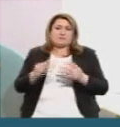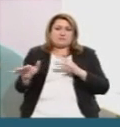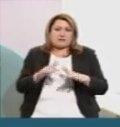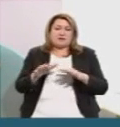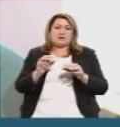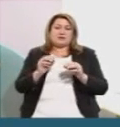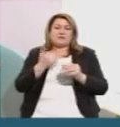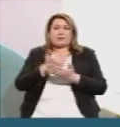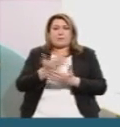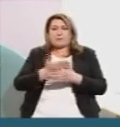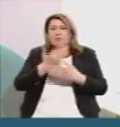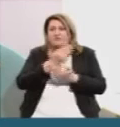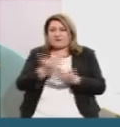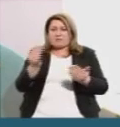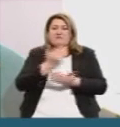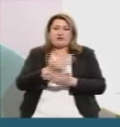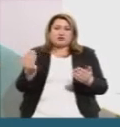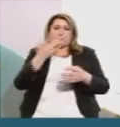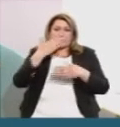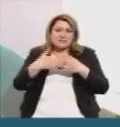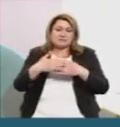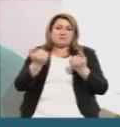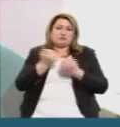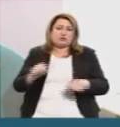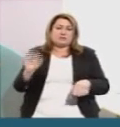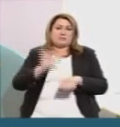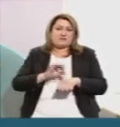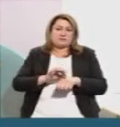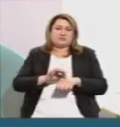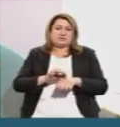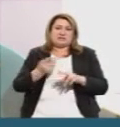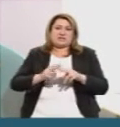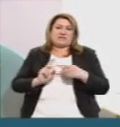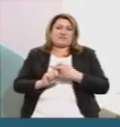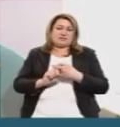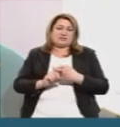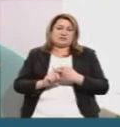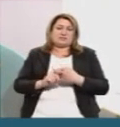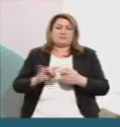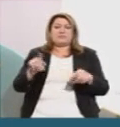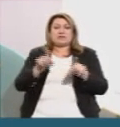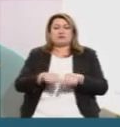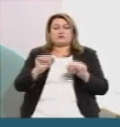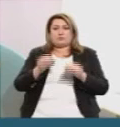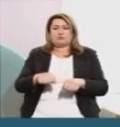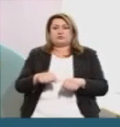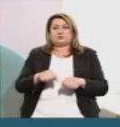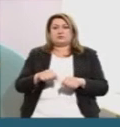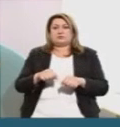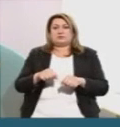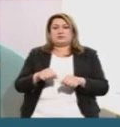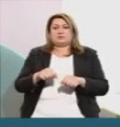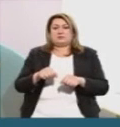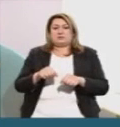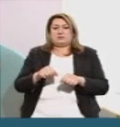вам и вашим близким избежать заболеваемости данной инфекции, а также может